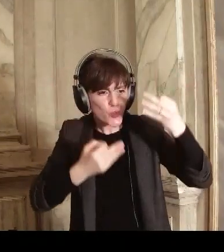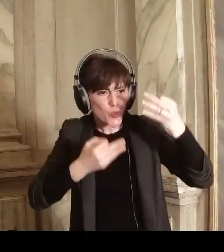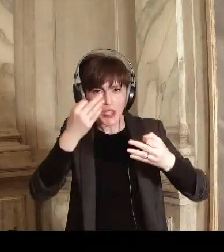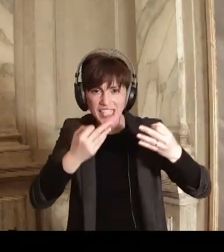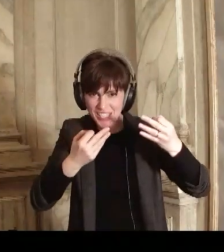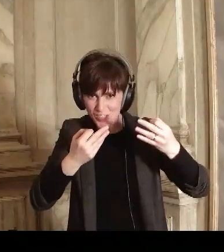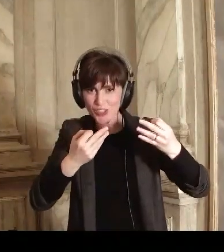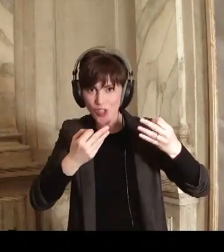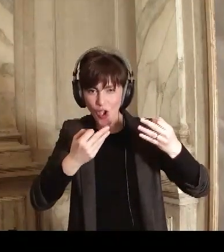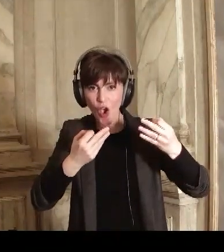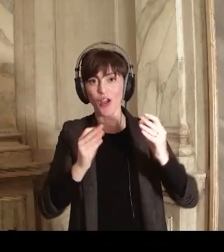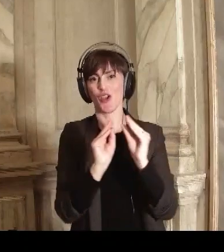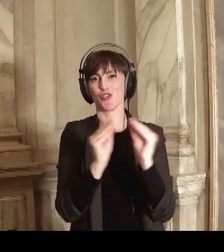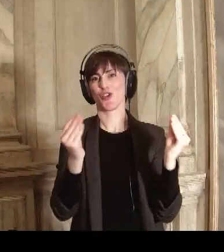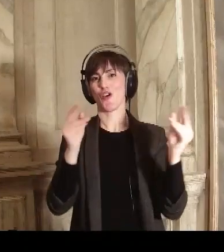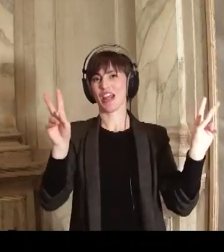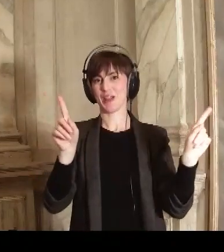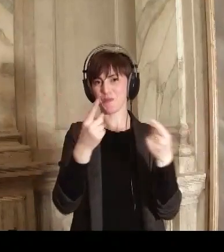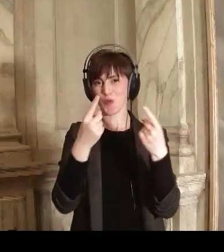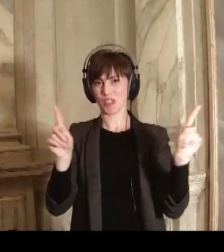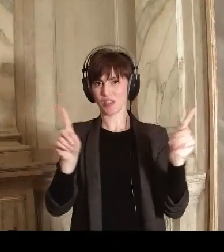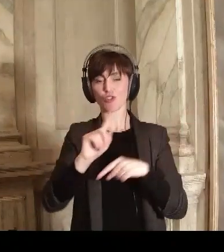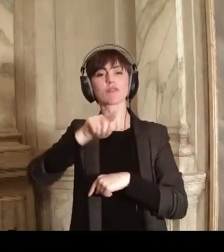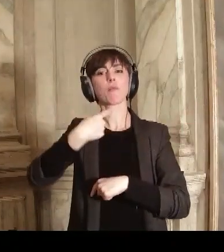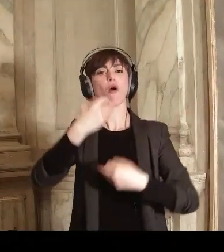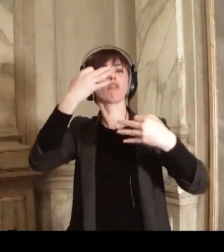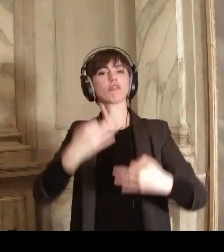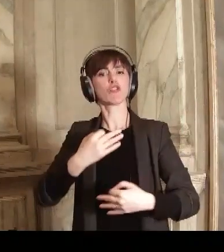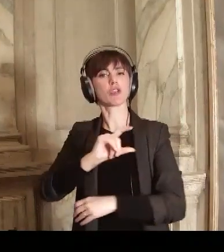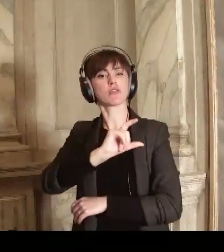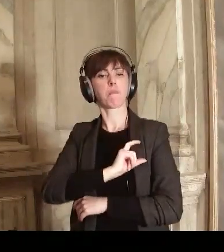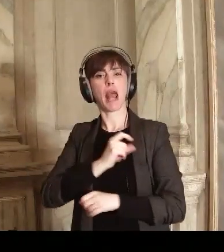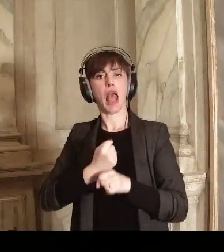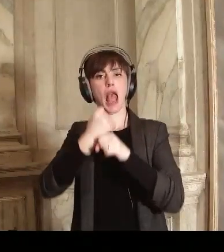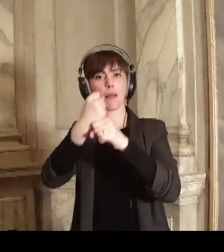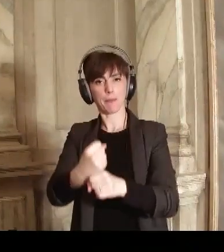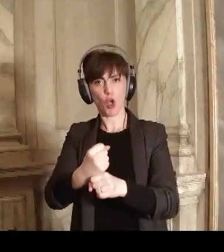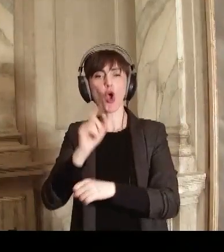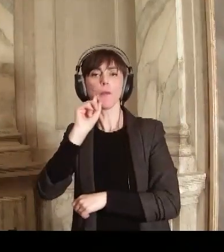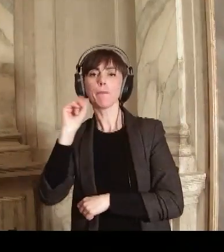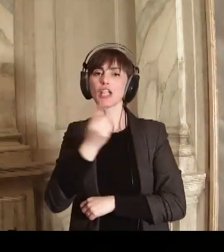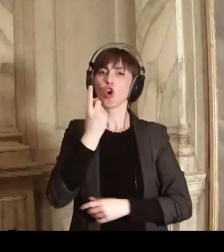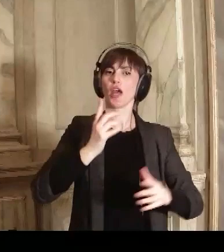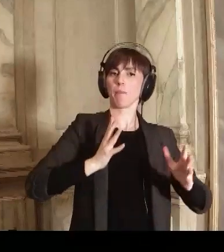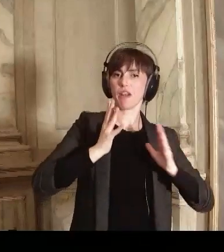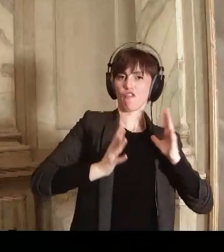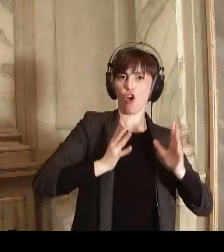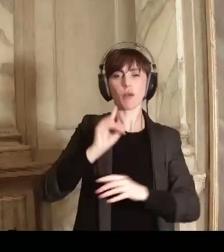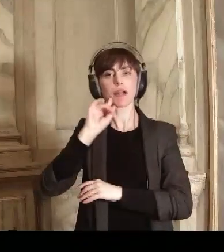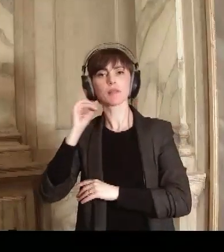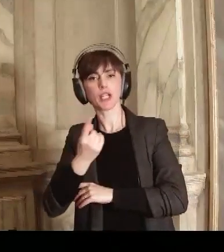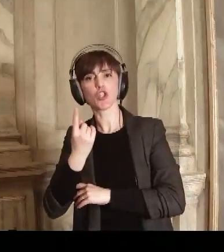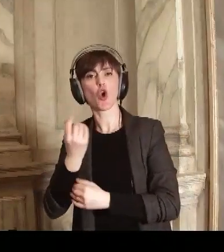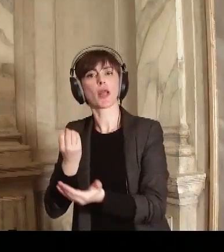giovani musicisti daranno il premio alla migliore performance e alla migliore produzione sotto la guida del giovane